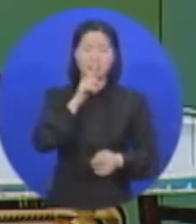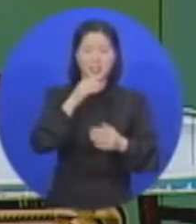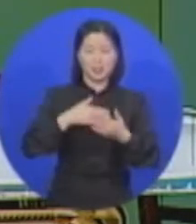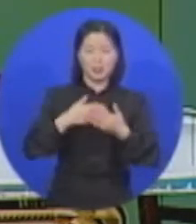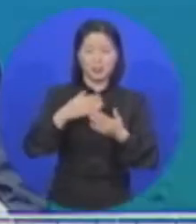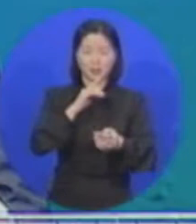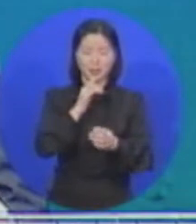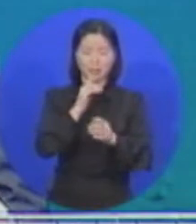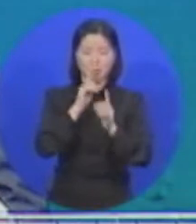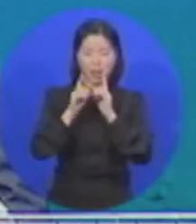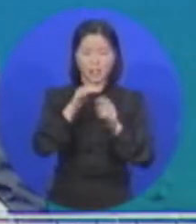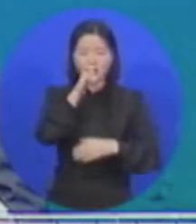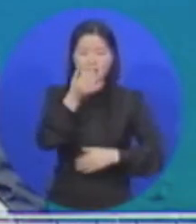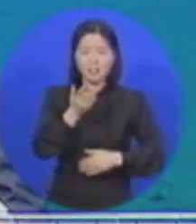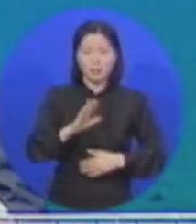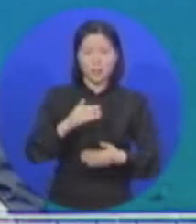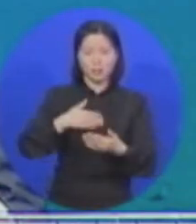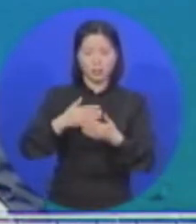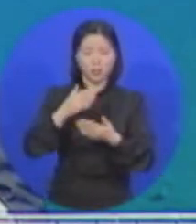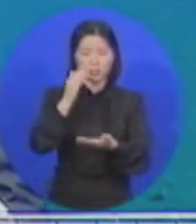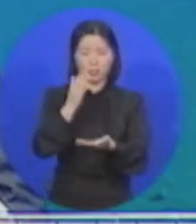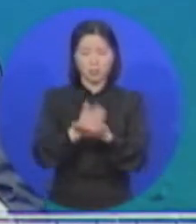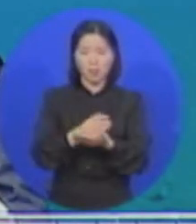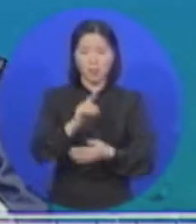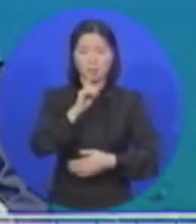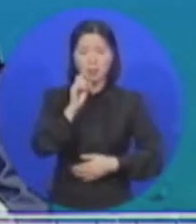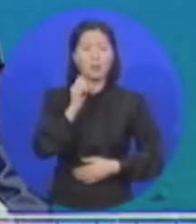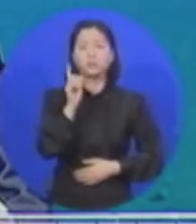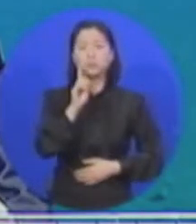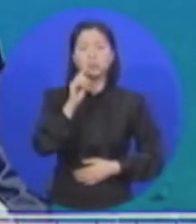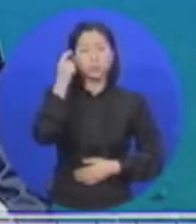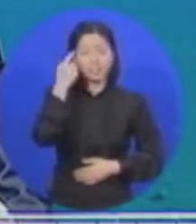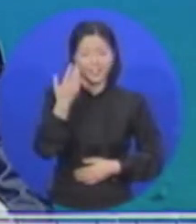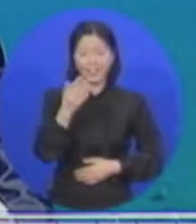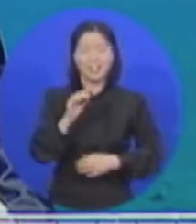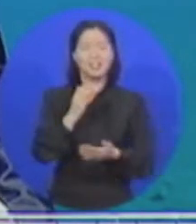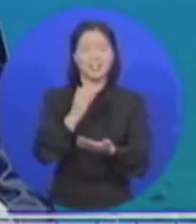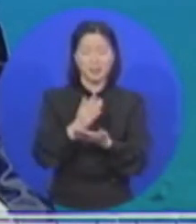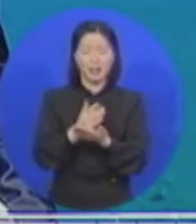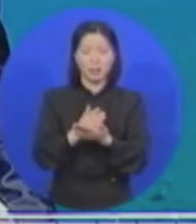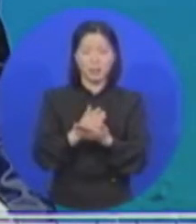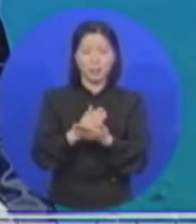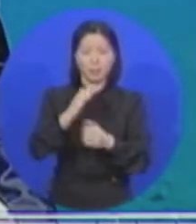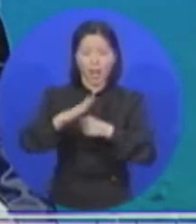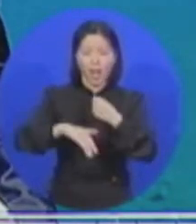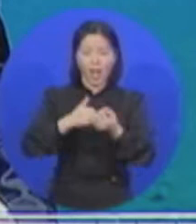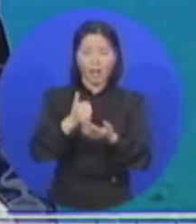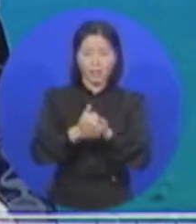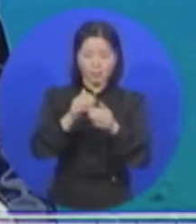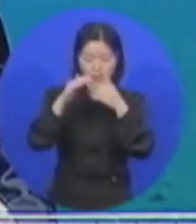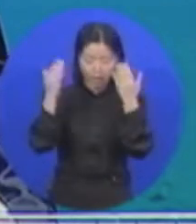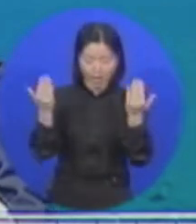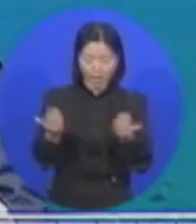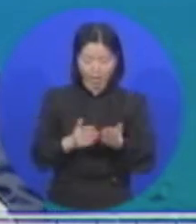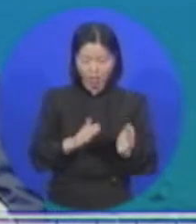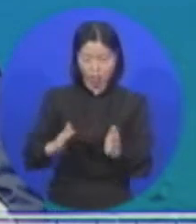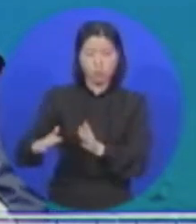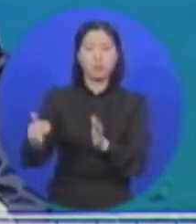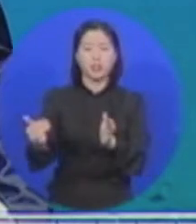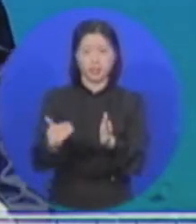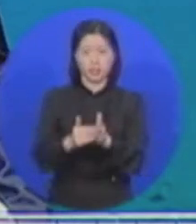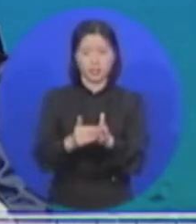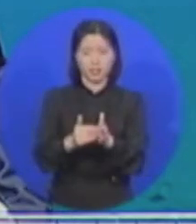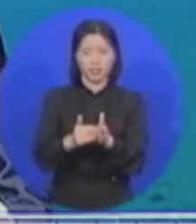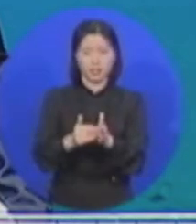두려워하지 말라는 거 뭐냐 이렇게 보지 마시고 하나님이 다 준비해 놓으셨어요 우리가